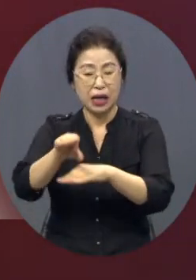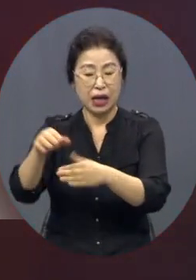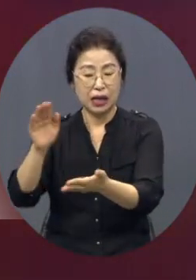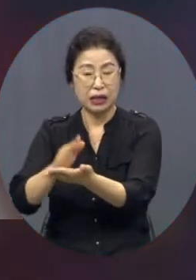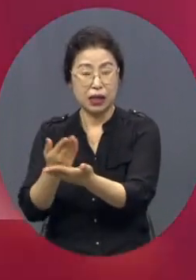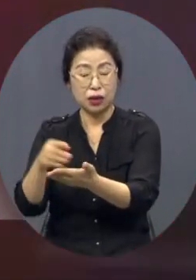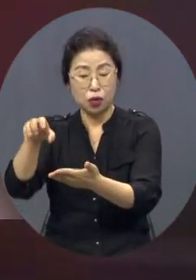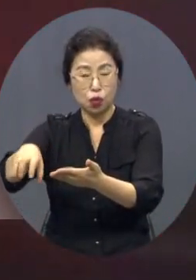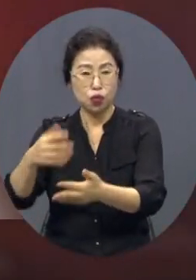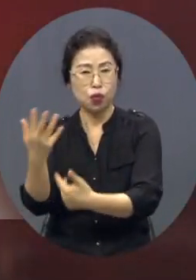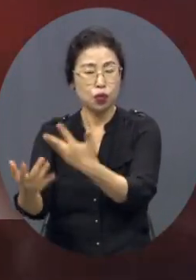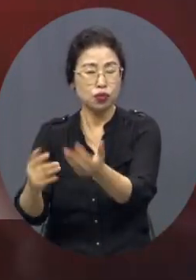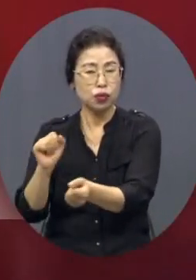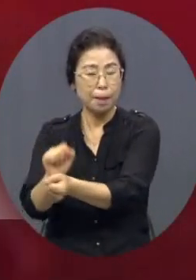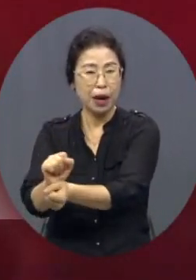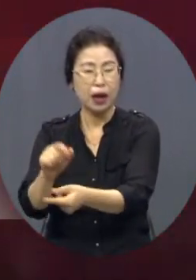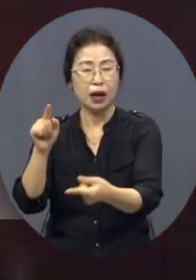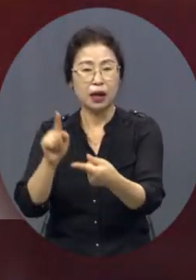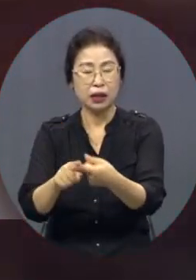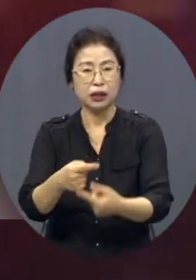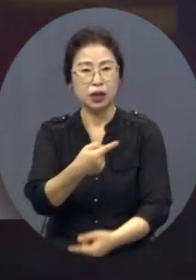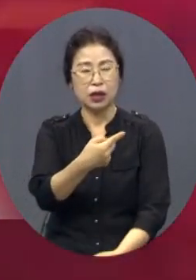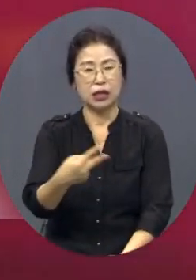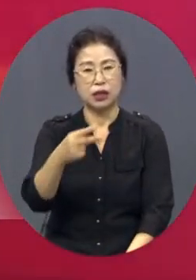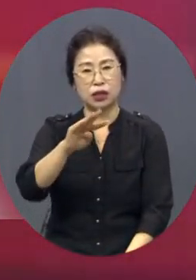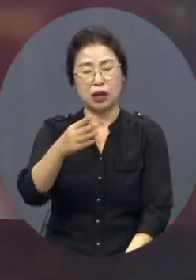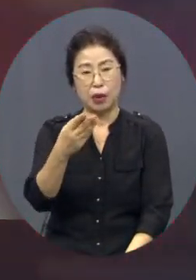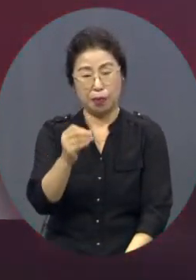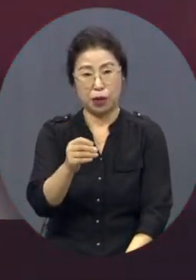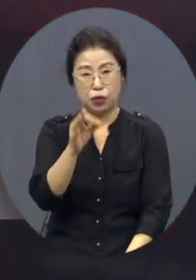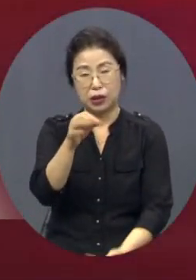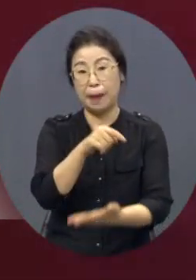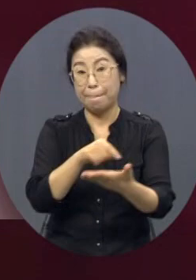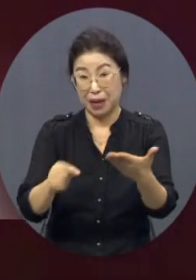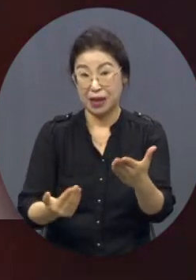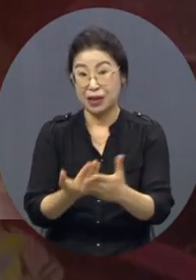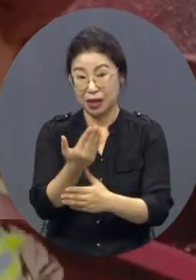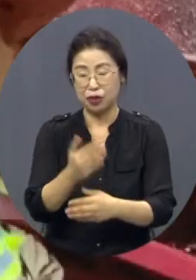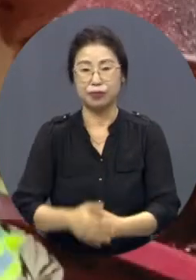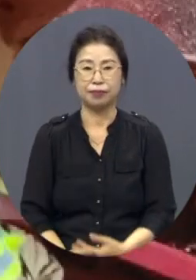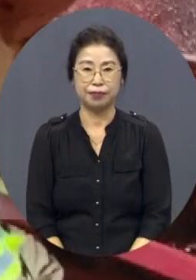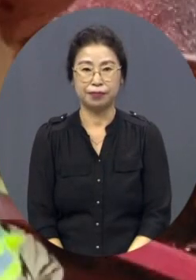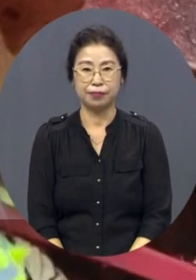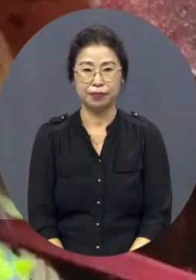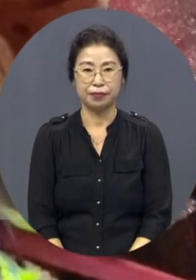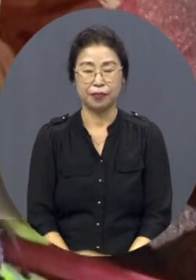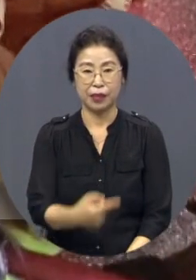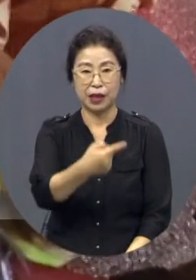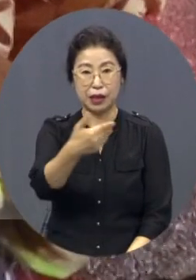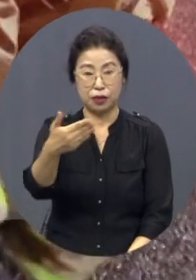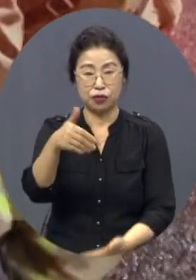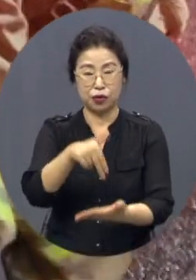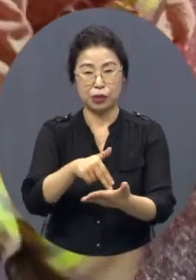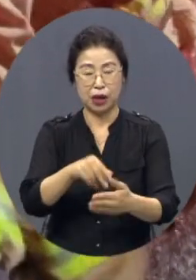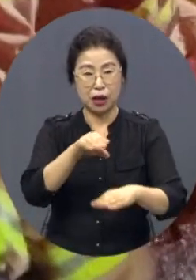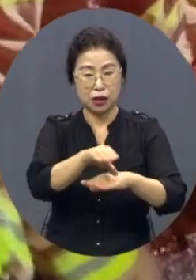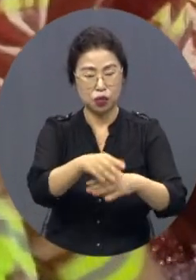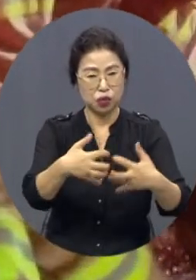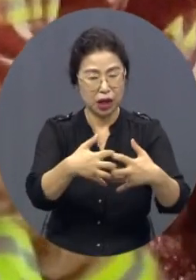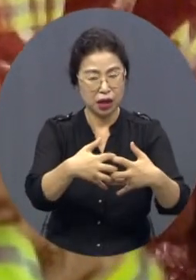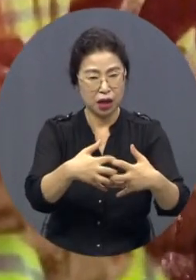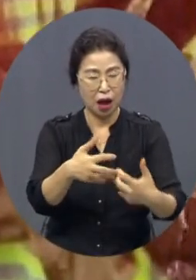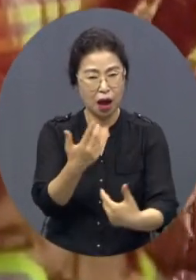1부까지 불려 타 소방서 추산 2,400만 원의 재산 피해가났습니다 소방당국은 승용차